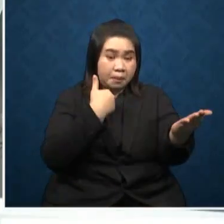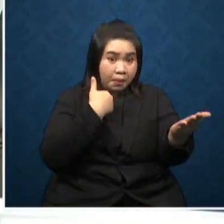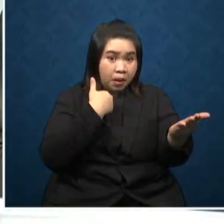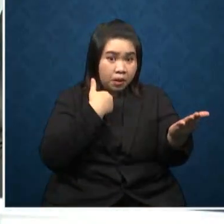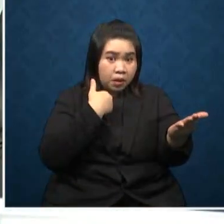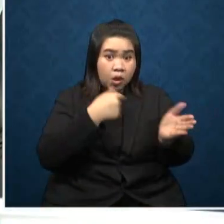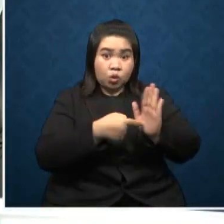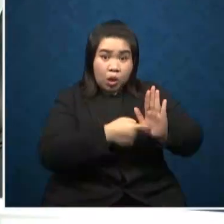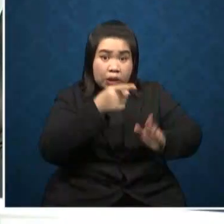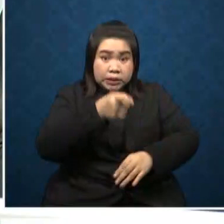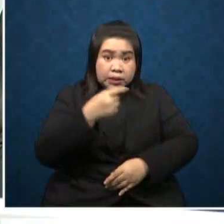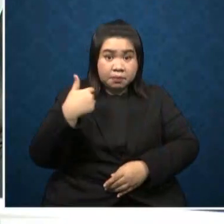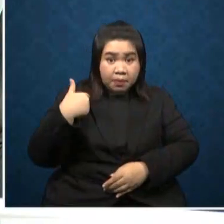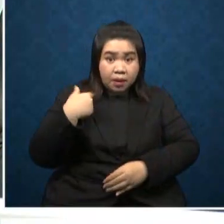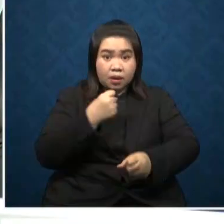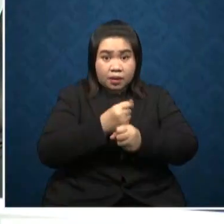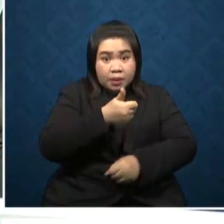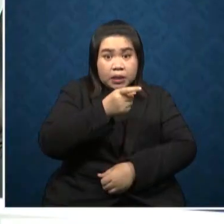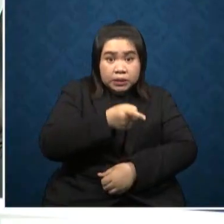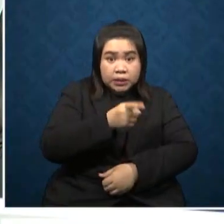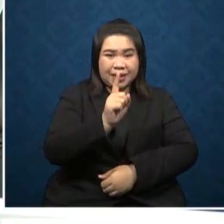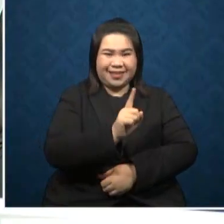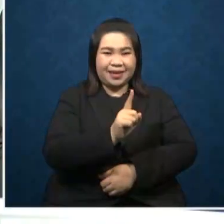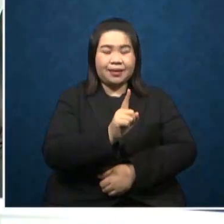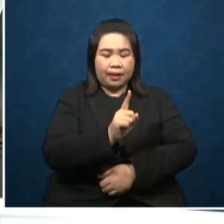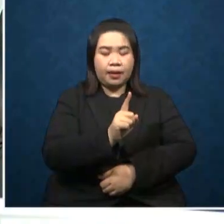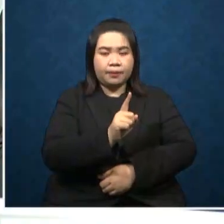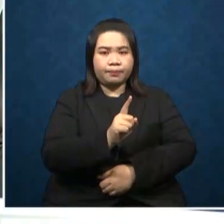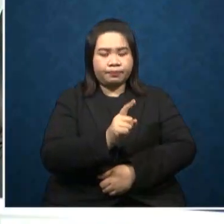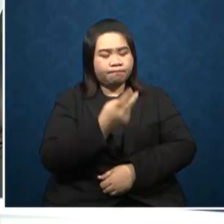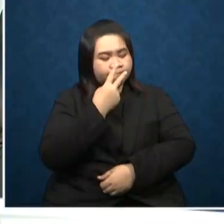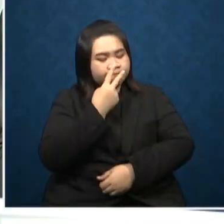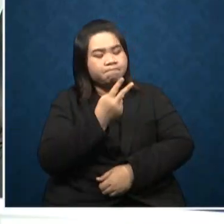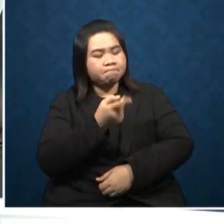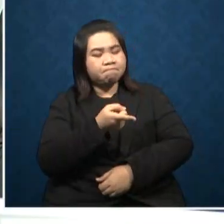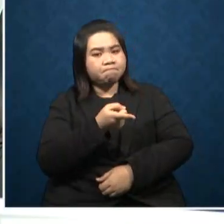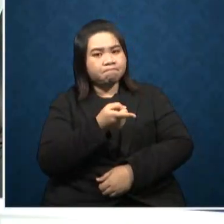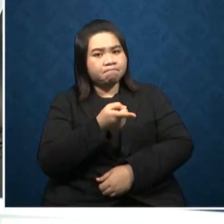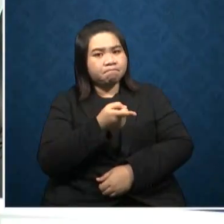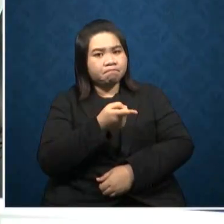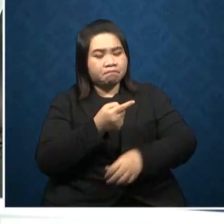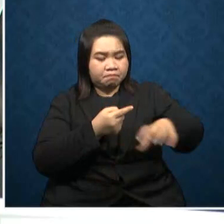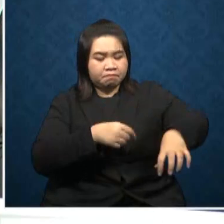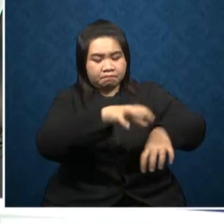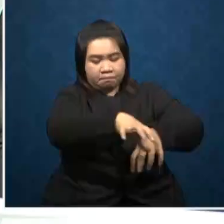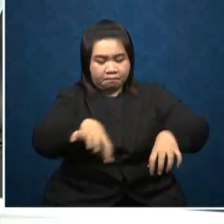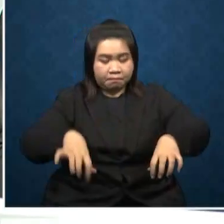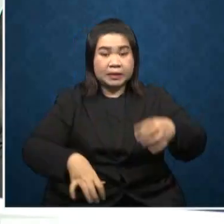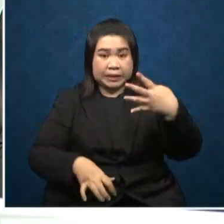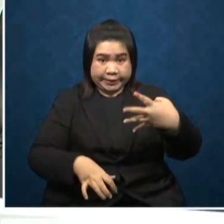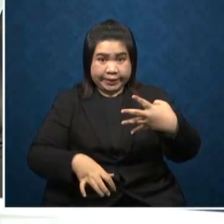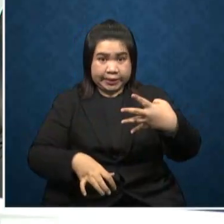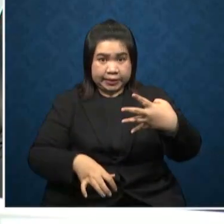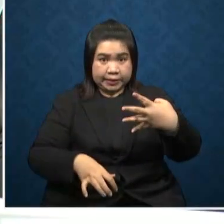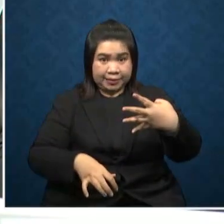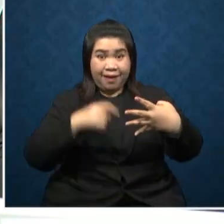ของจริงไหมมันสามารถทำได้ไหมเราก็พบว่าจากการศึกษาทั้ง 4แห่งนี้นะครับแล้วก็